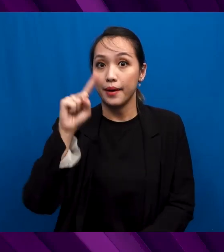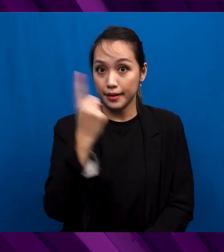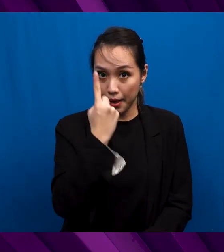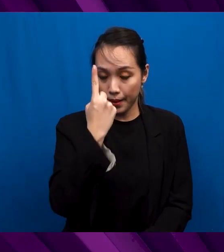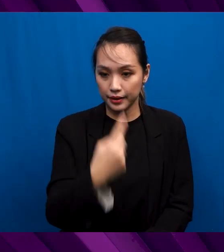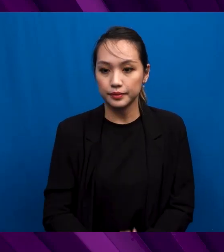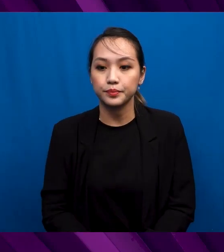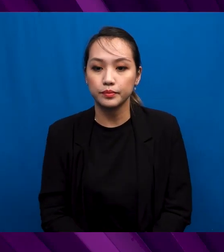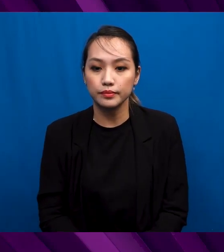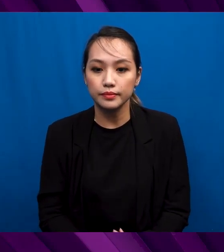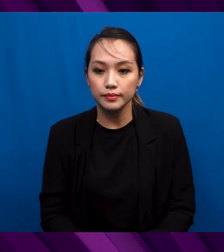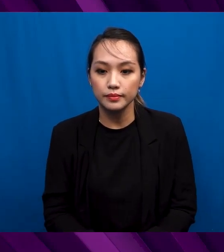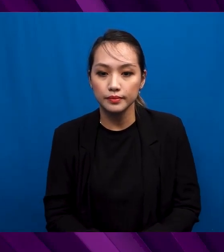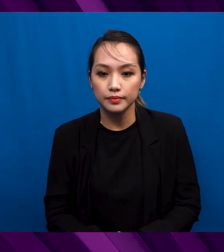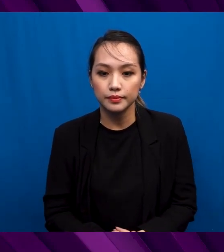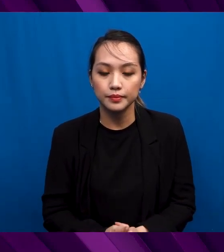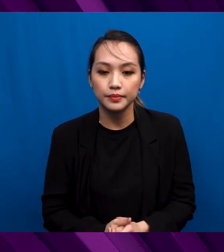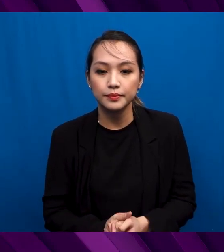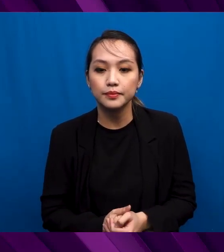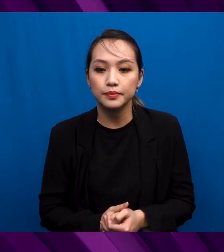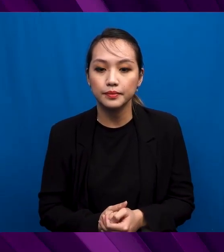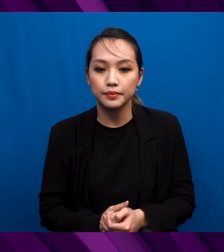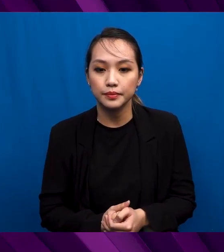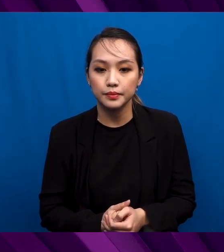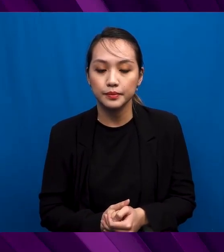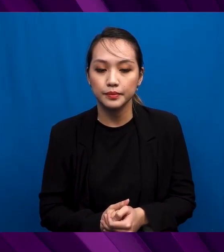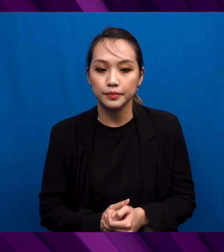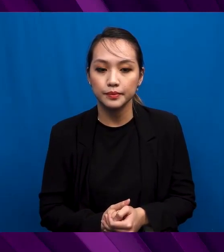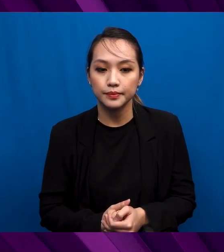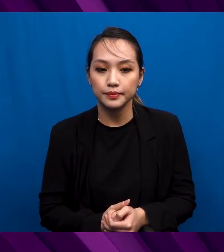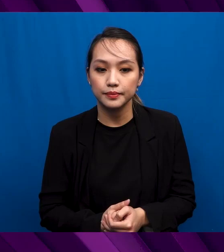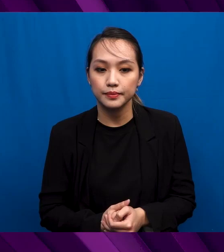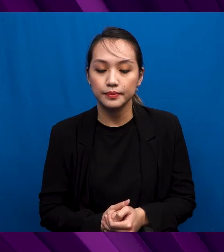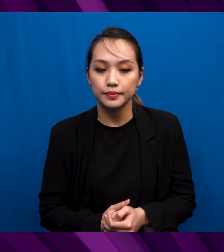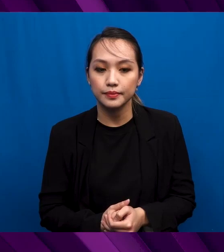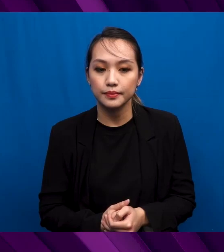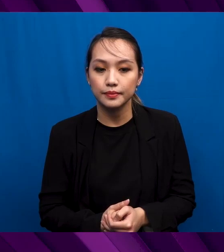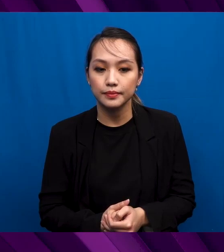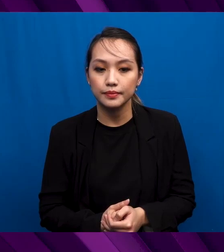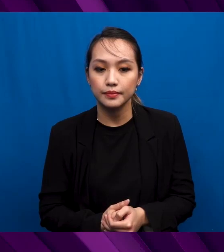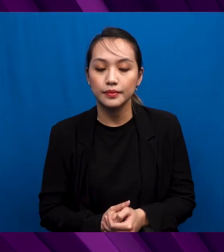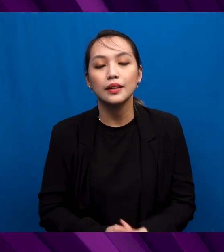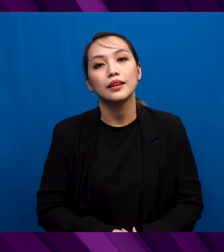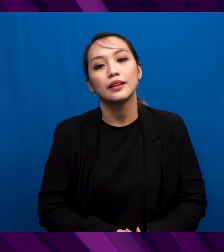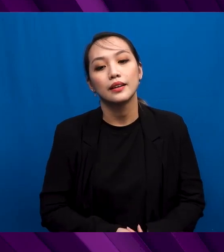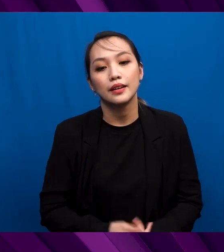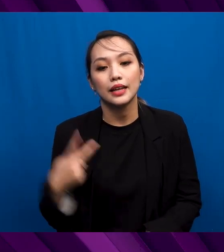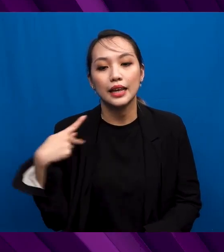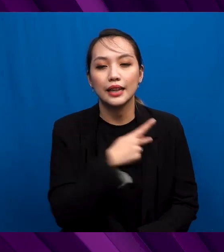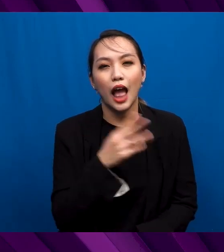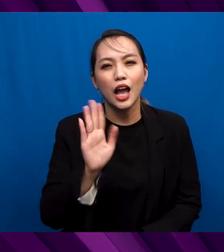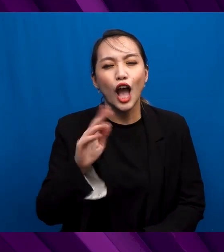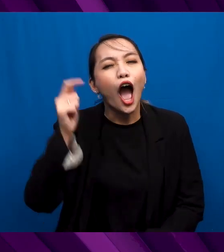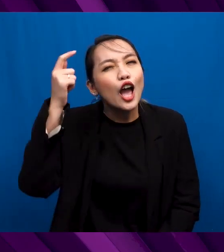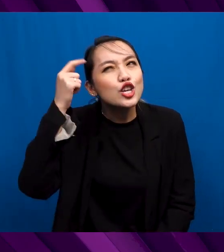Tetapi biarlah orang-orangnya sedikit jumlahnya. Setahu saya, kita semua paling tidak tahulah, gak bisa hafal satu-satu